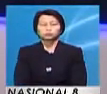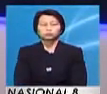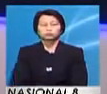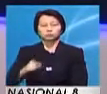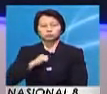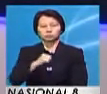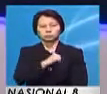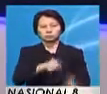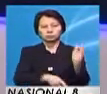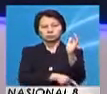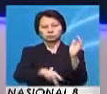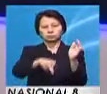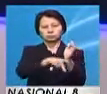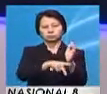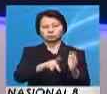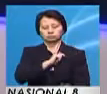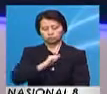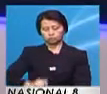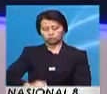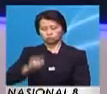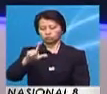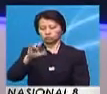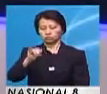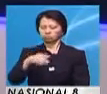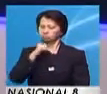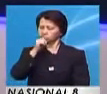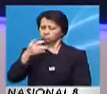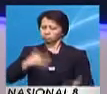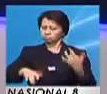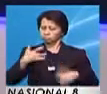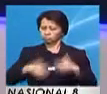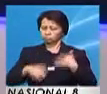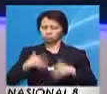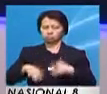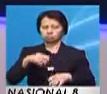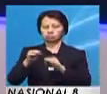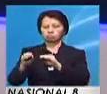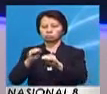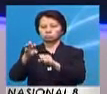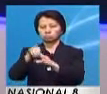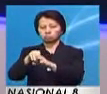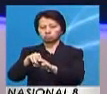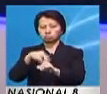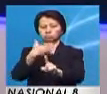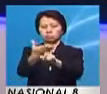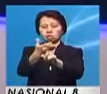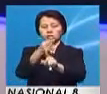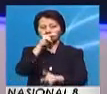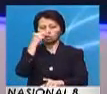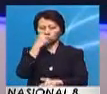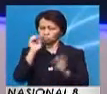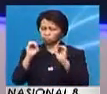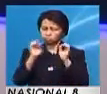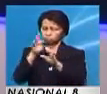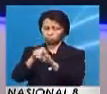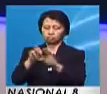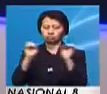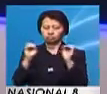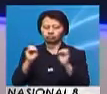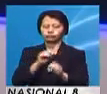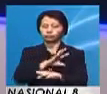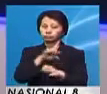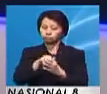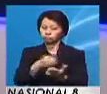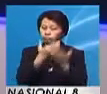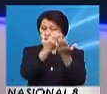Ahli Parlimen Gua Musang Tengku Razali Hamzah menegaskan tidak terbabit dengan gerakan menjatuhkan Perdana Menteri Datuk Seri Najib Tun Razak. Ini termasuk